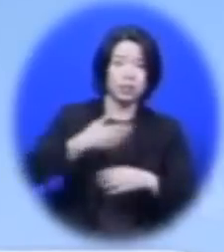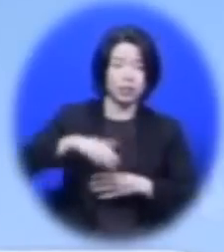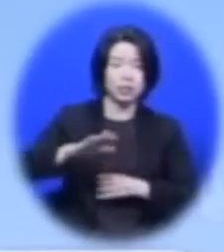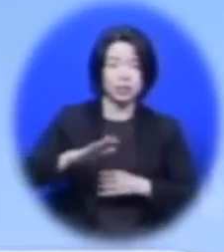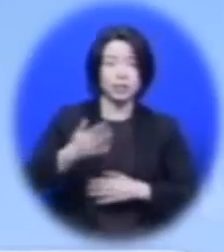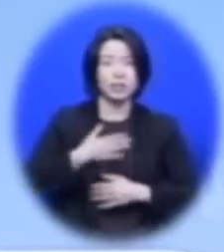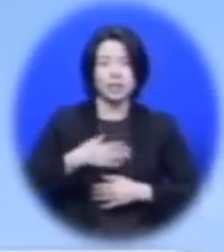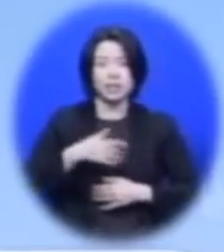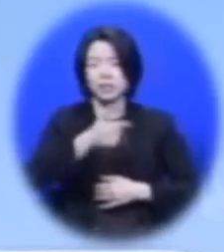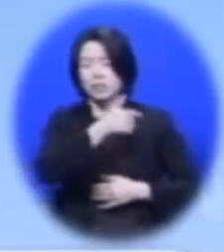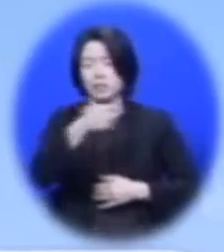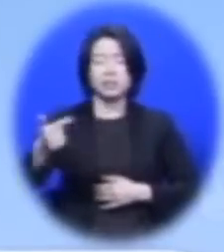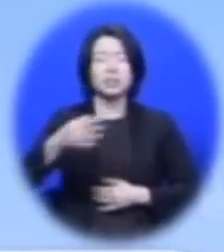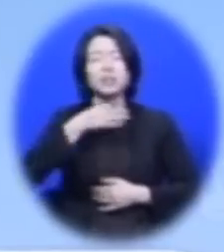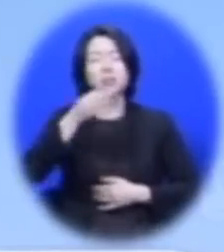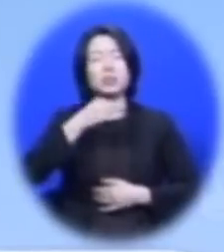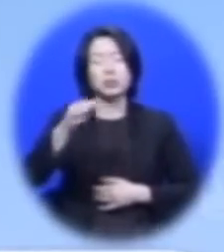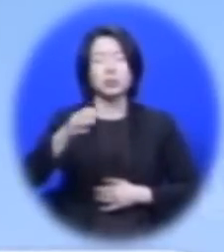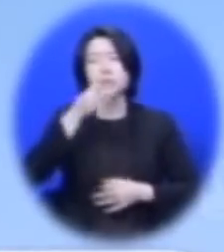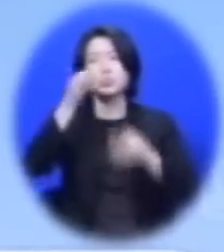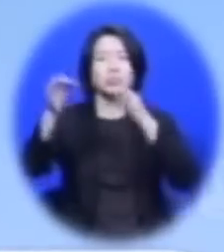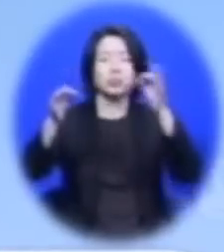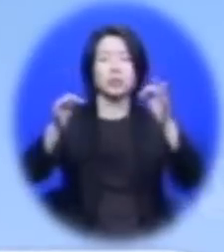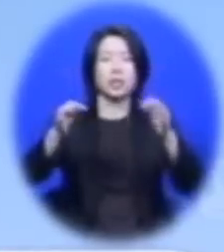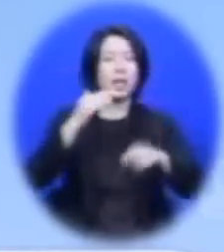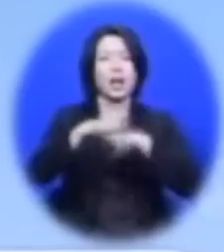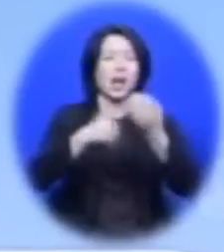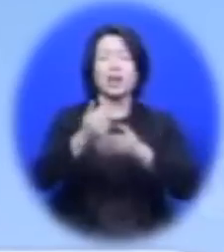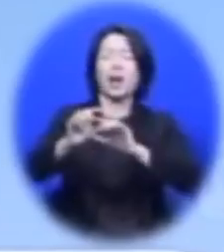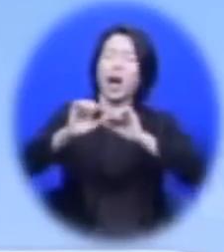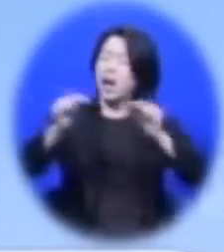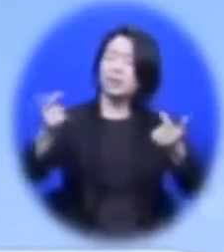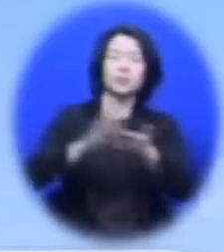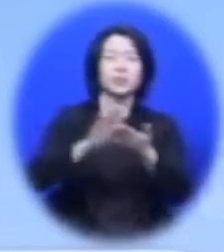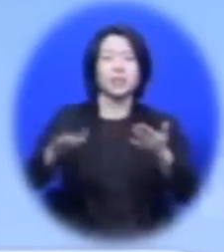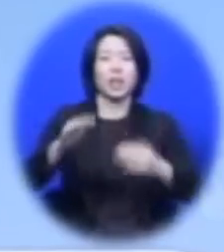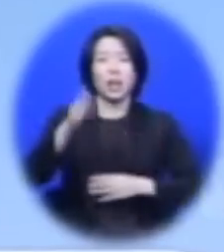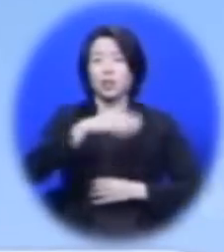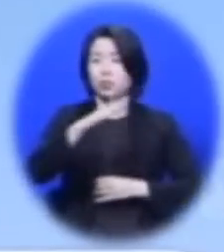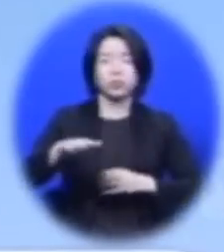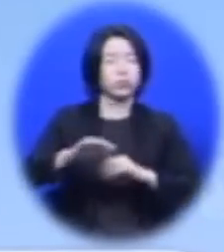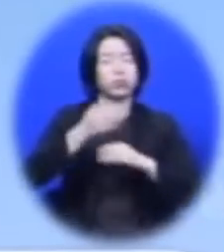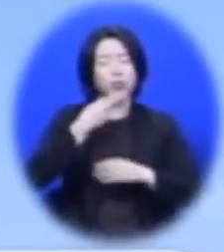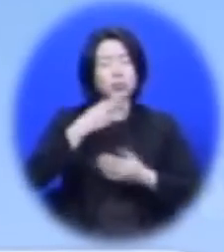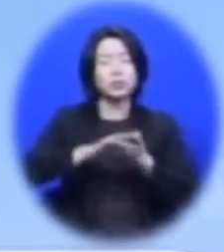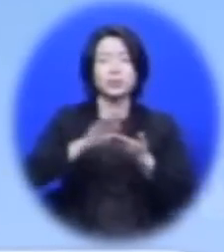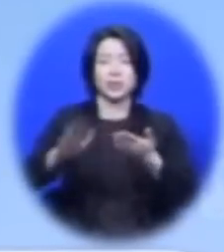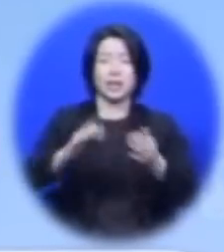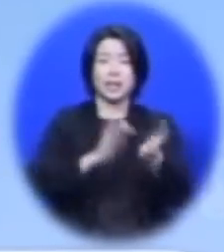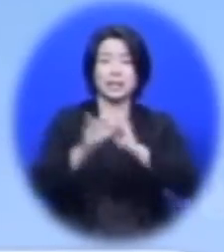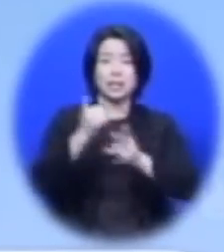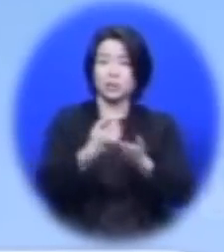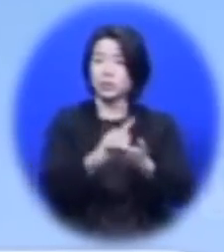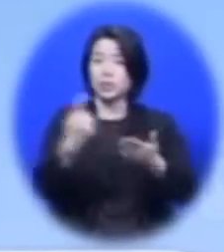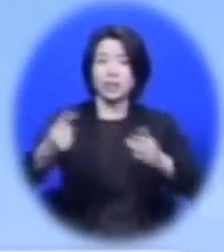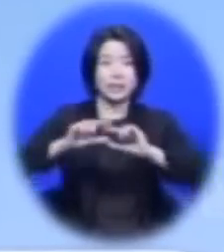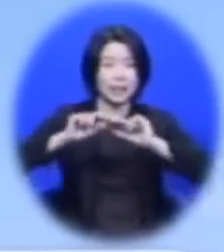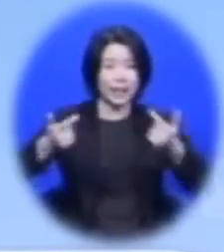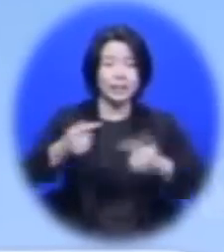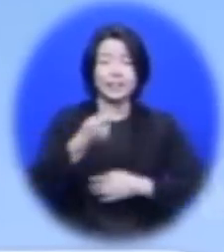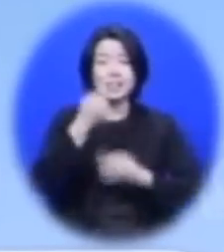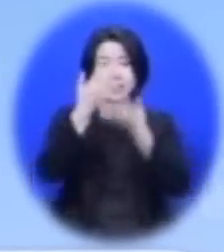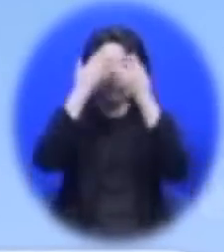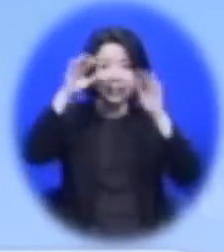큰 목소리로 부르짖었다. 하나님 아닙니다. 그럴 순 없습니다. 예수님이 떠나지 아니한